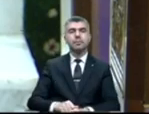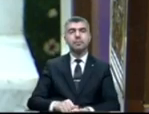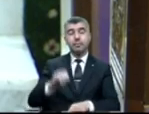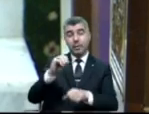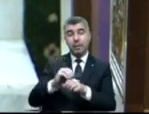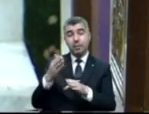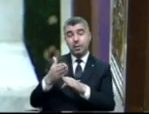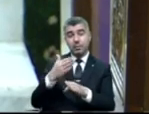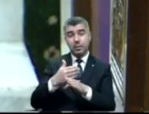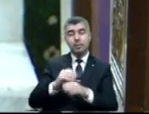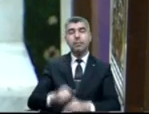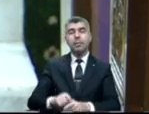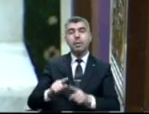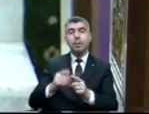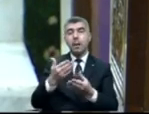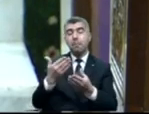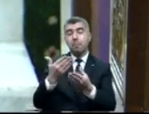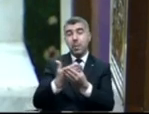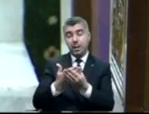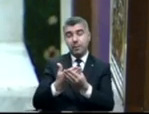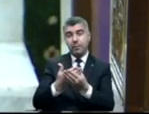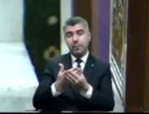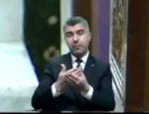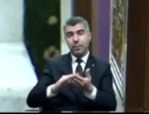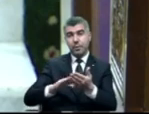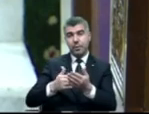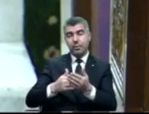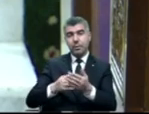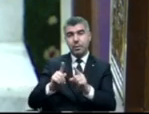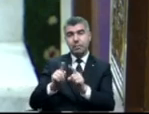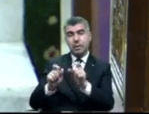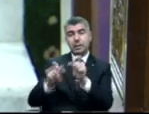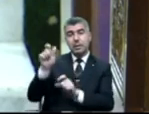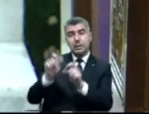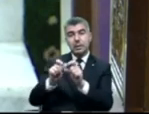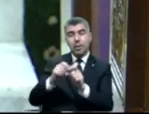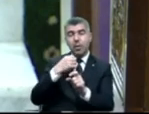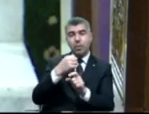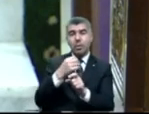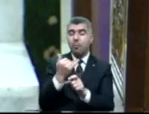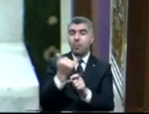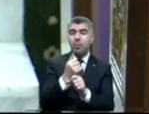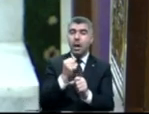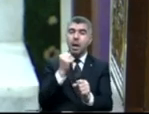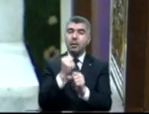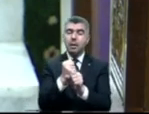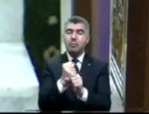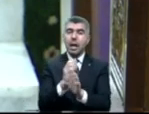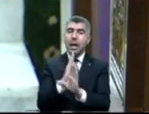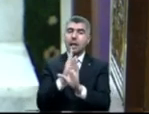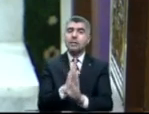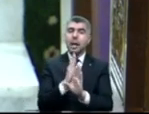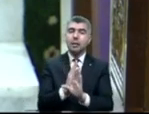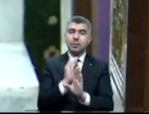كما أشرتم إلى ذلك بأن ملف يتعلق بأوضاع المعنوية ومادية جد مزرية للعاملين في شركة